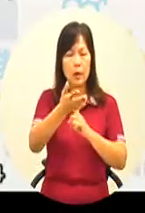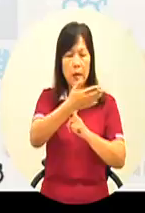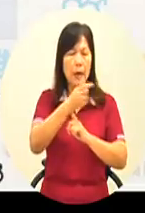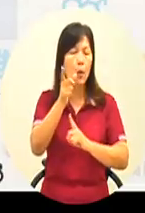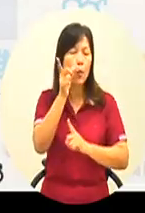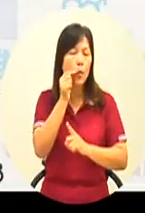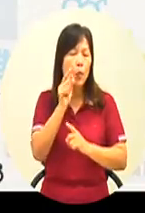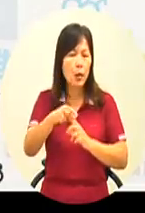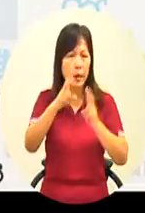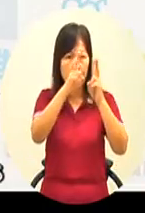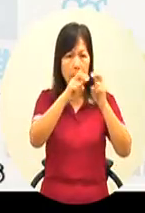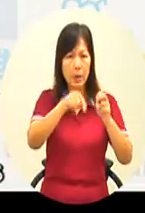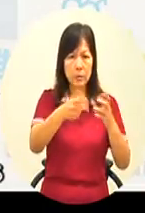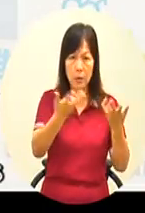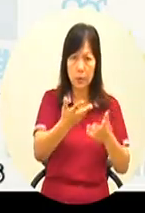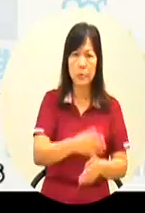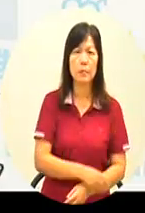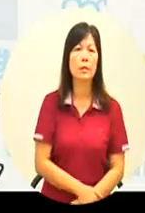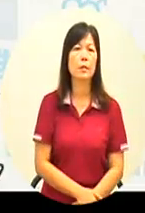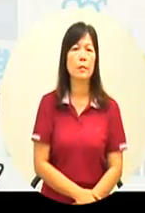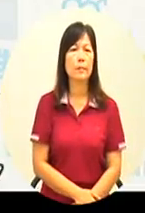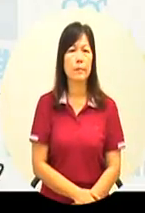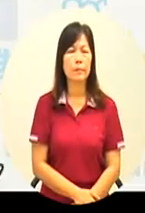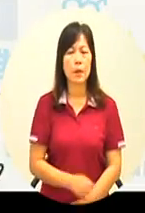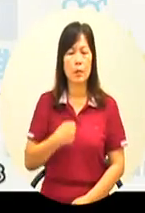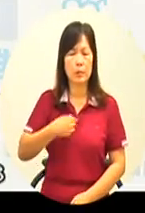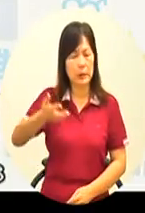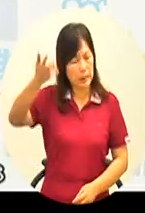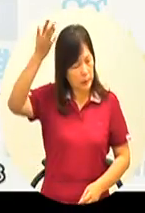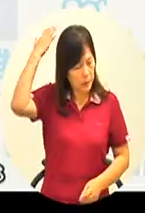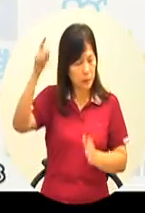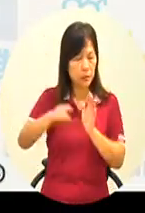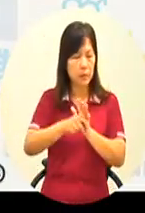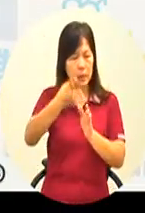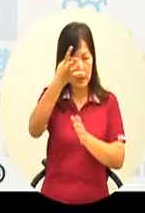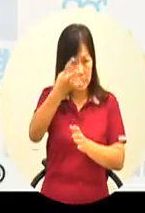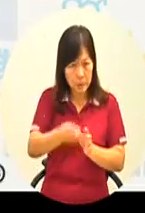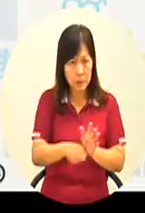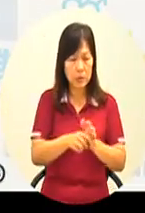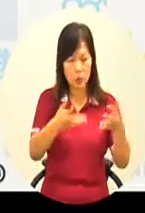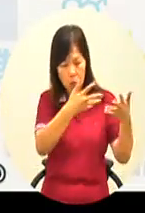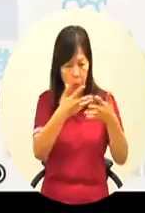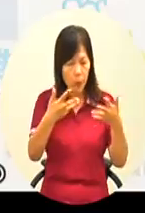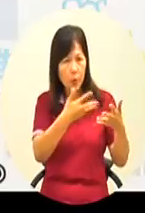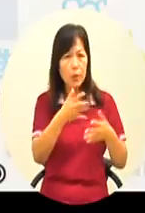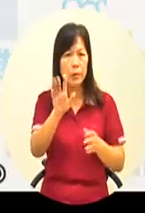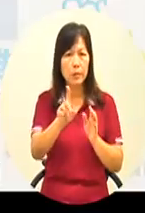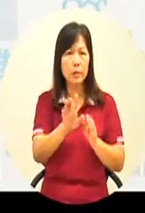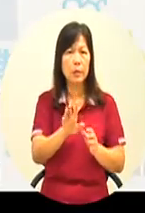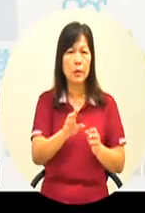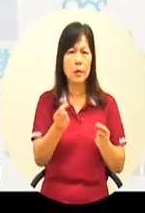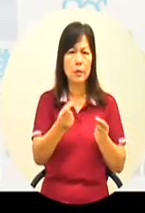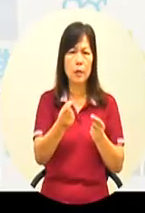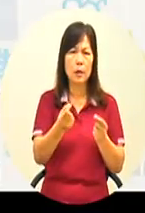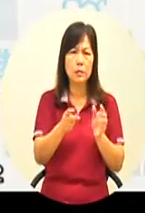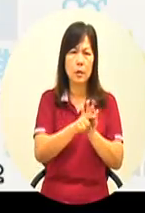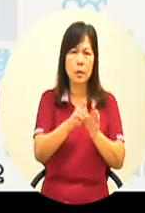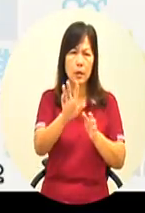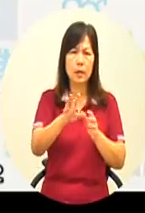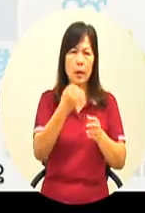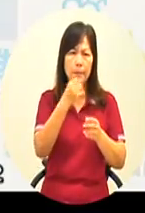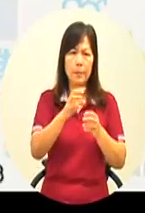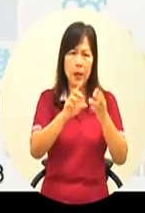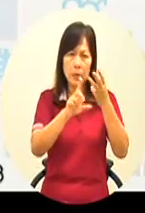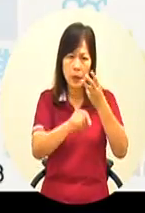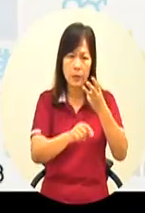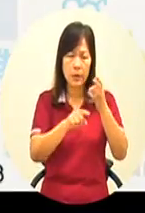件事情，因为我在过去这几次的整个质询，就包括从三月一年以来一直